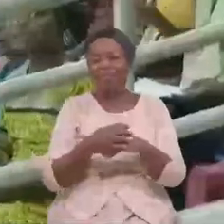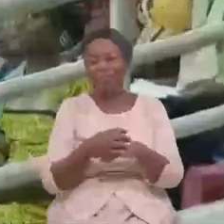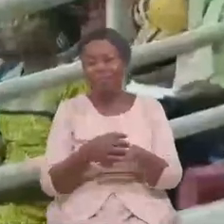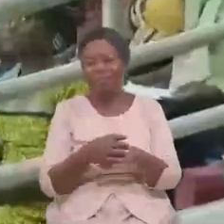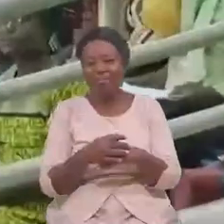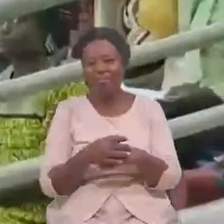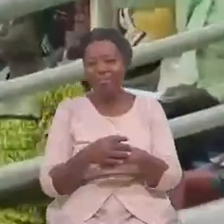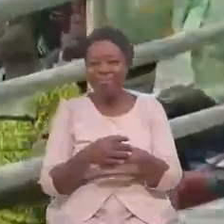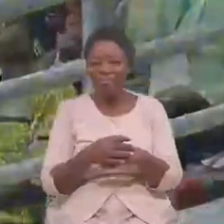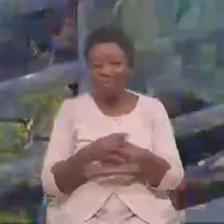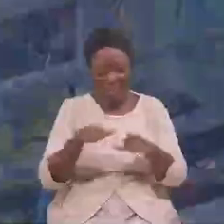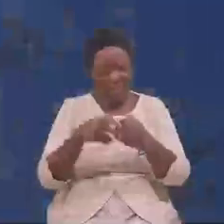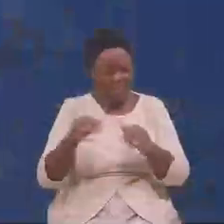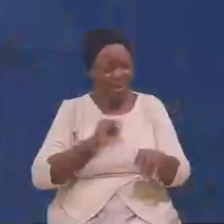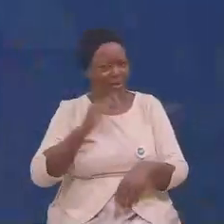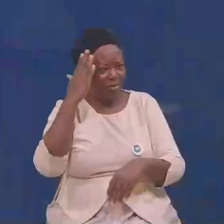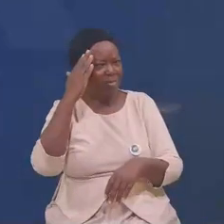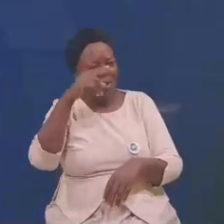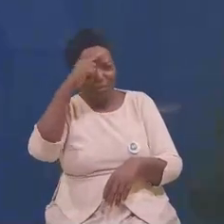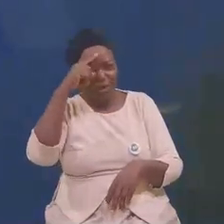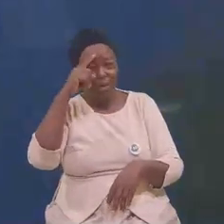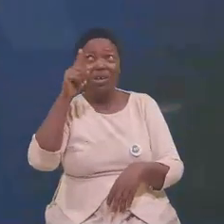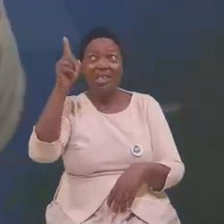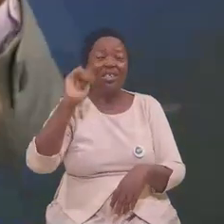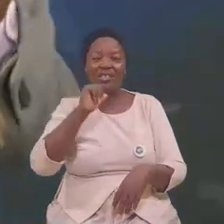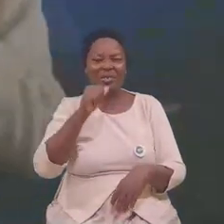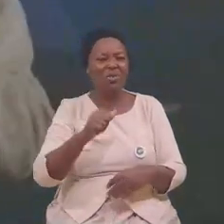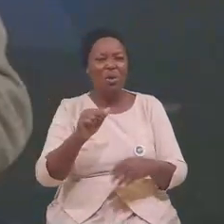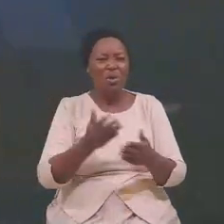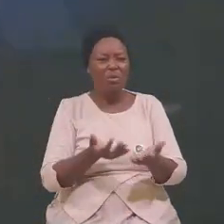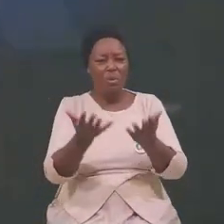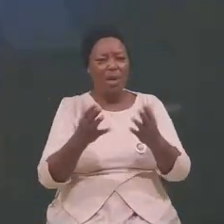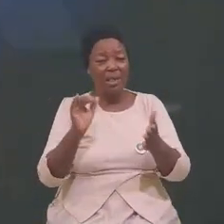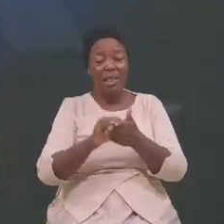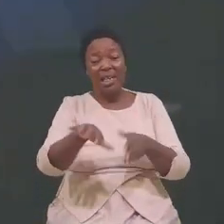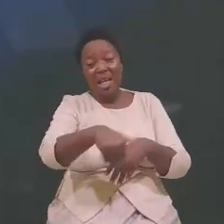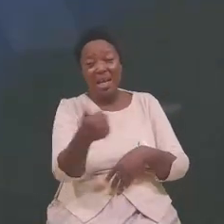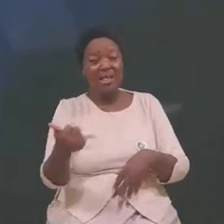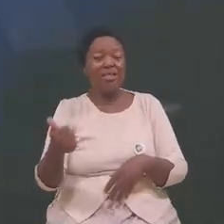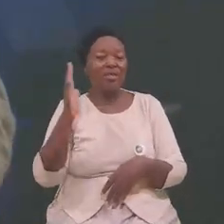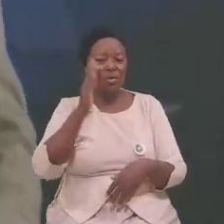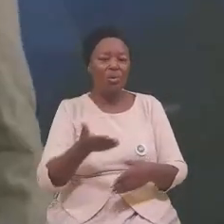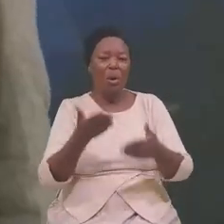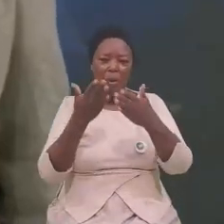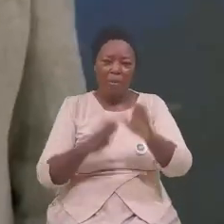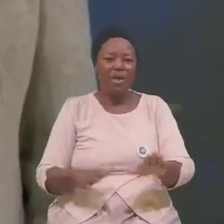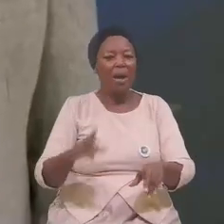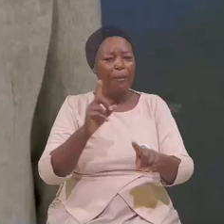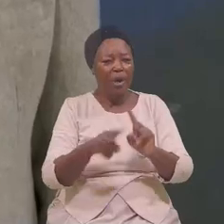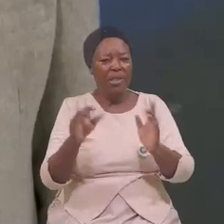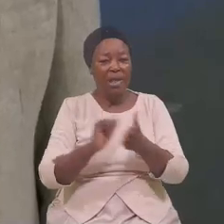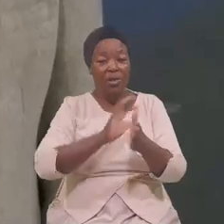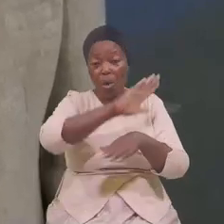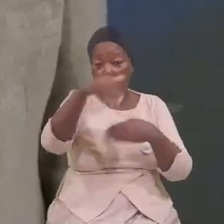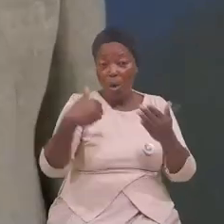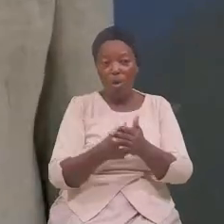Comment est-ce que je le sais? Parce qu'il ne voulant qu'aucun périsse, mais voulant que tous arrivent à